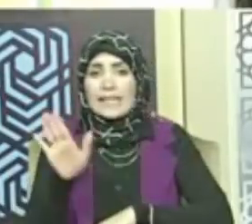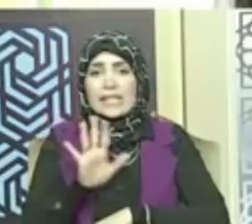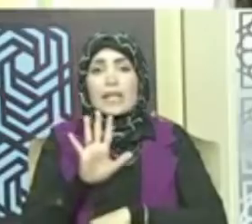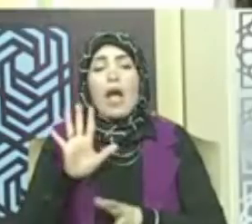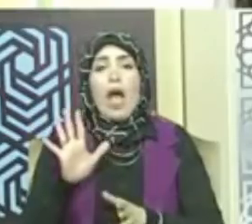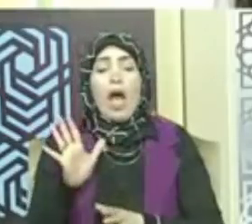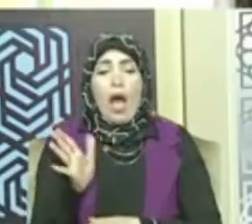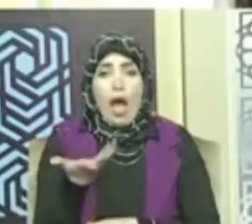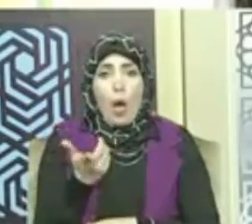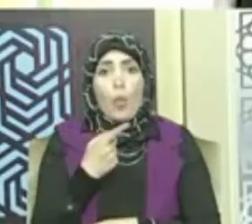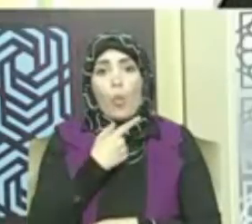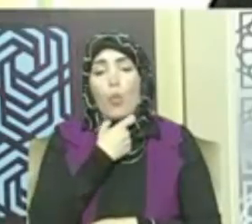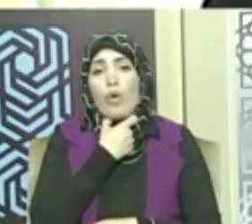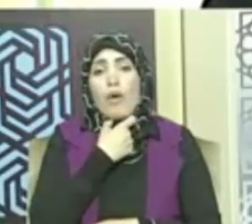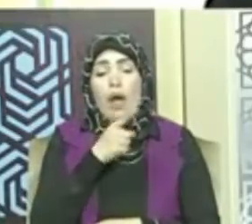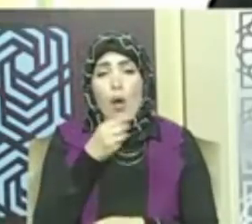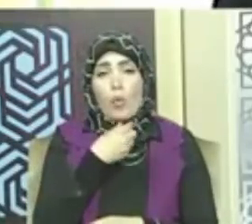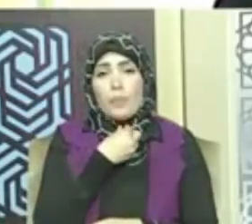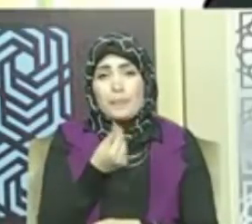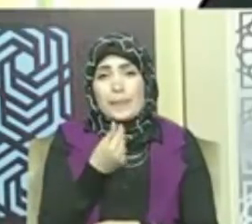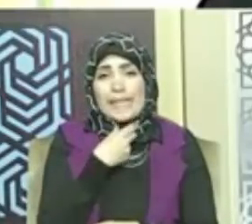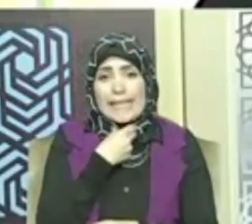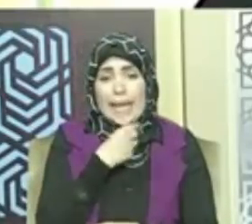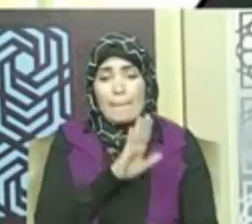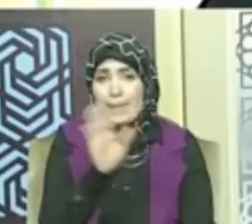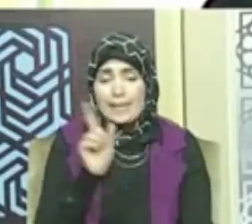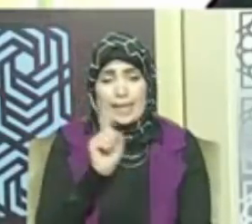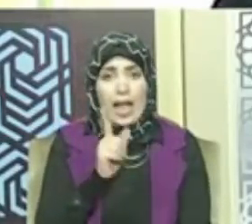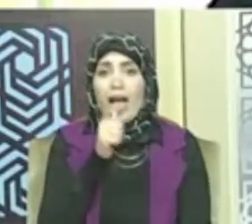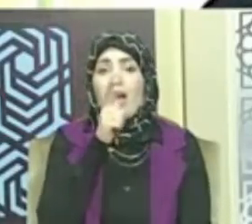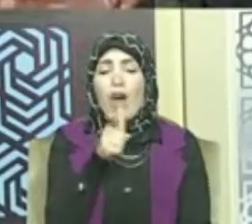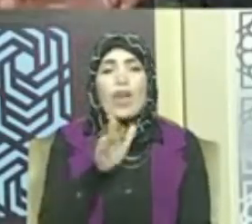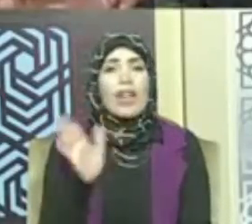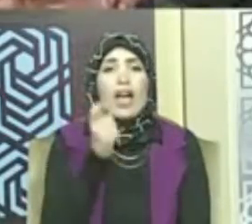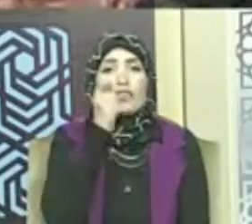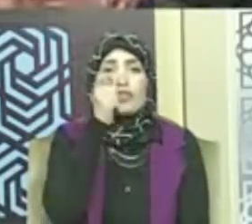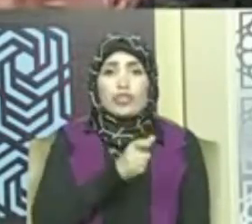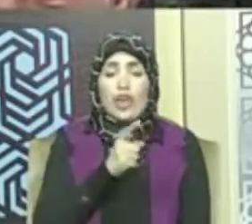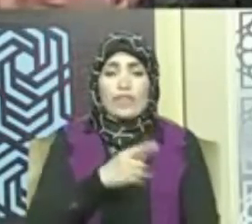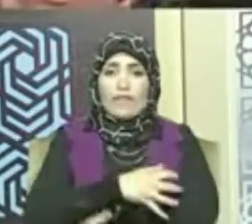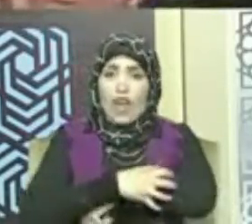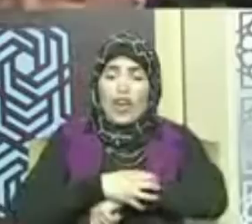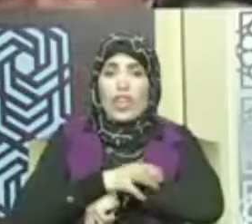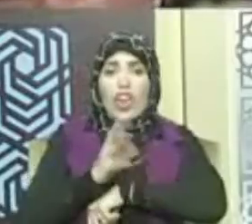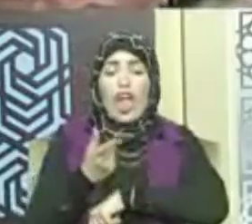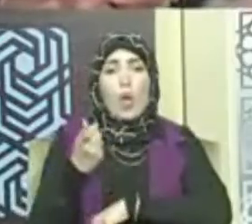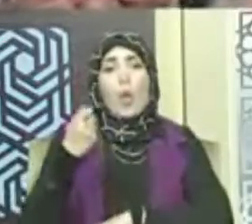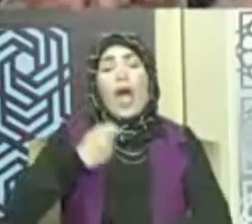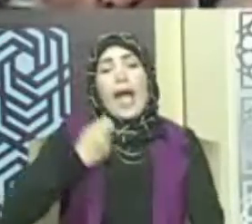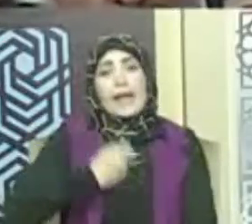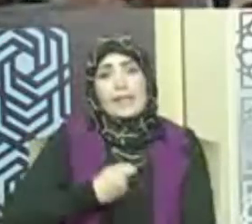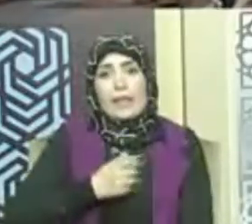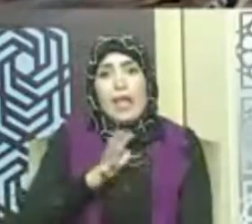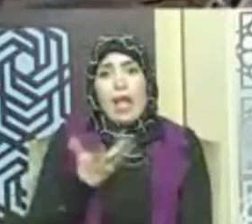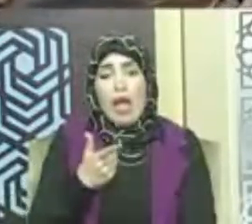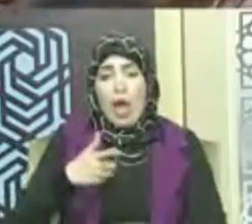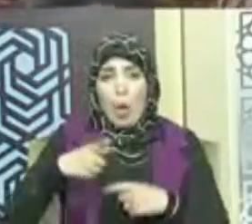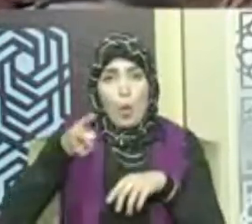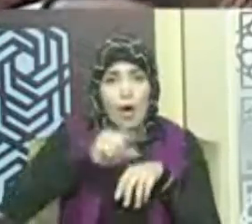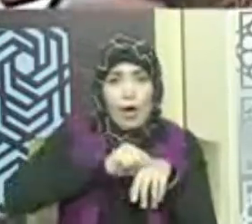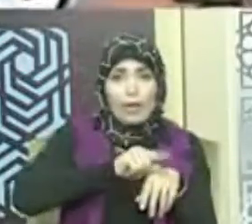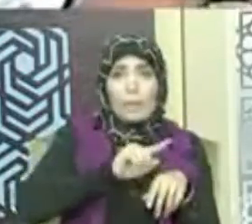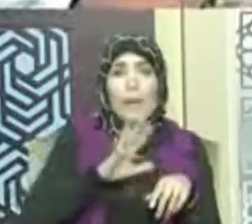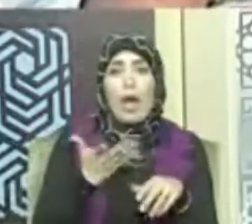على الإطلاق: من فطر صائما فقيرا أو مسكينا أو غنيا أو قريبا